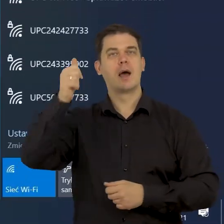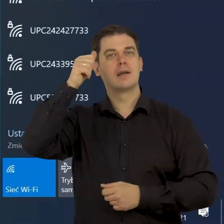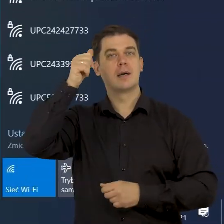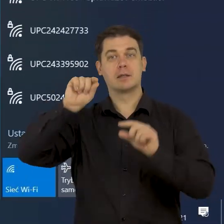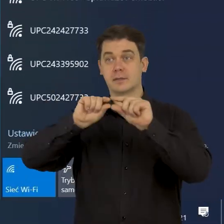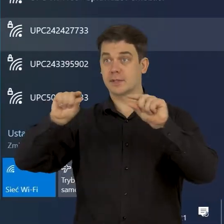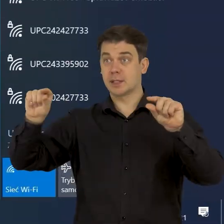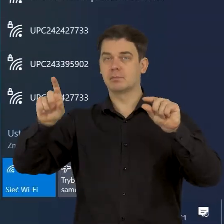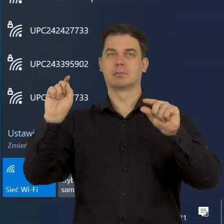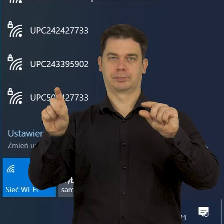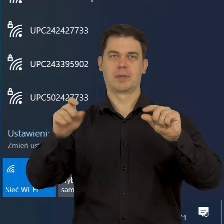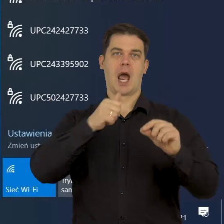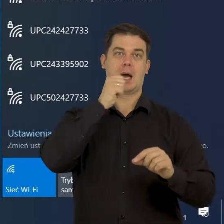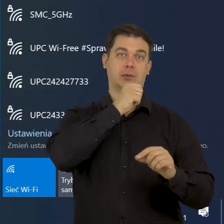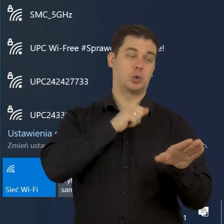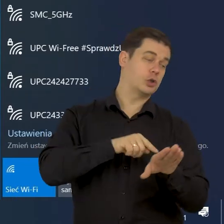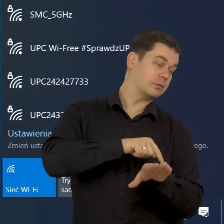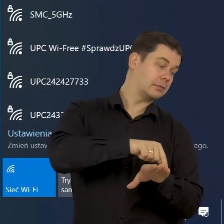i wpisz hasło.